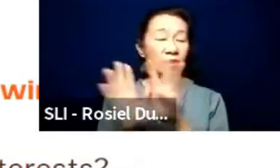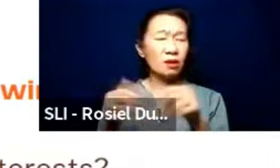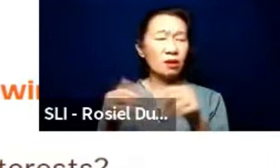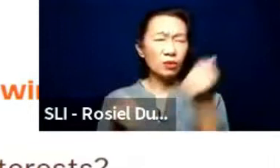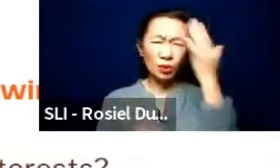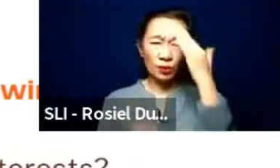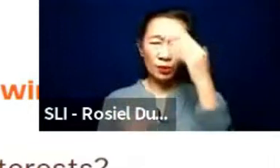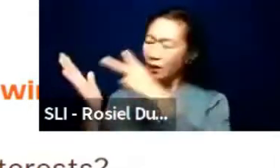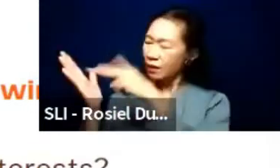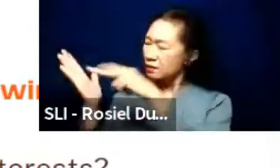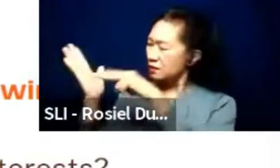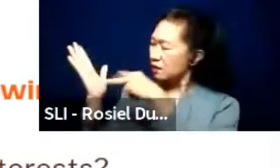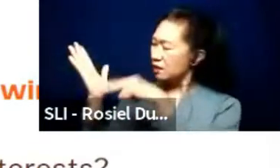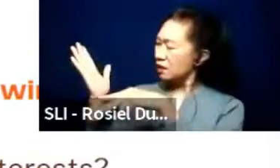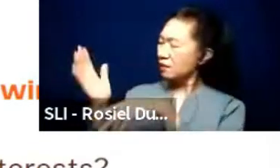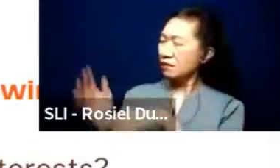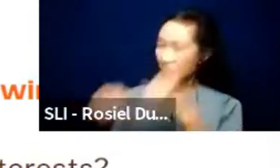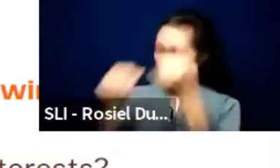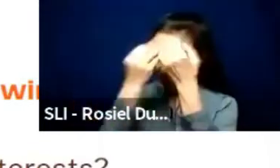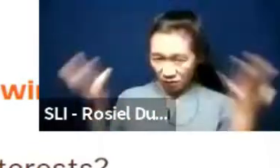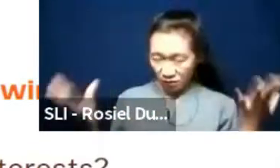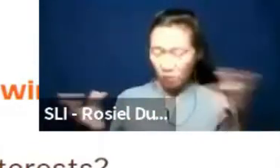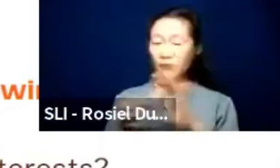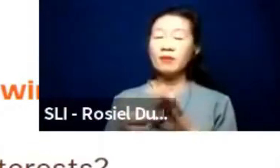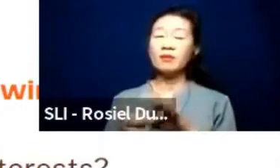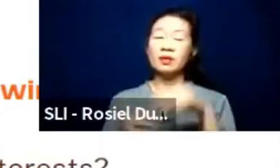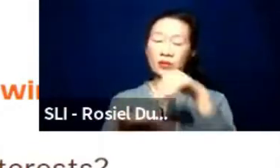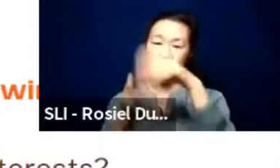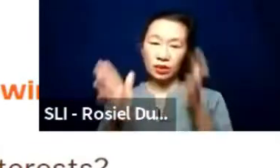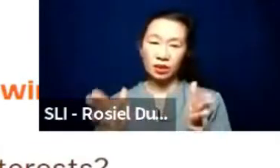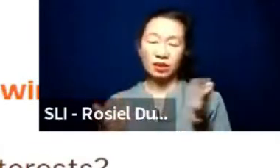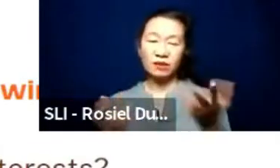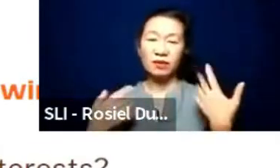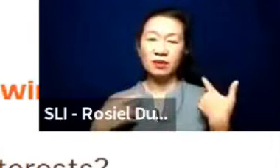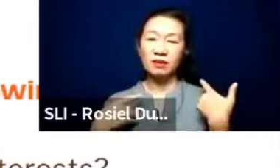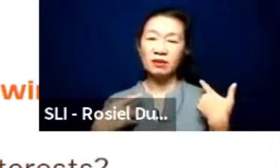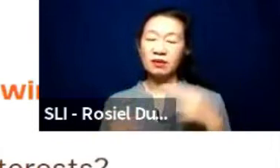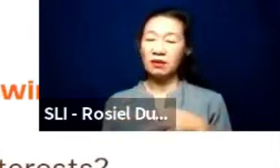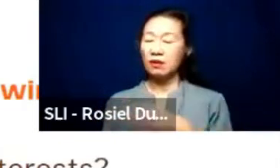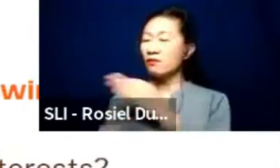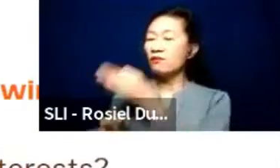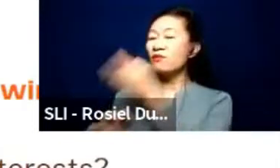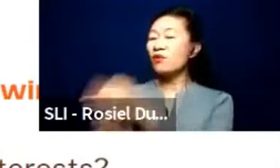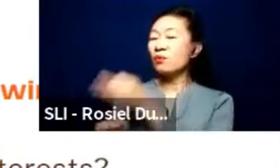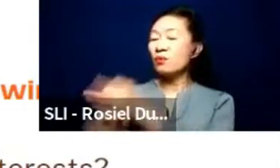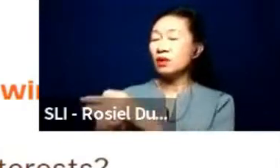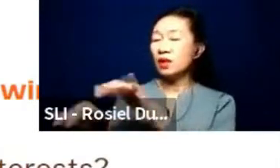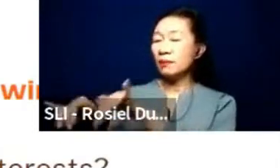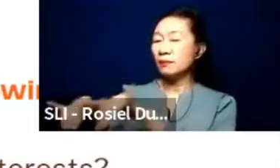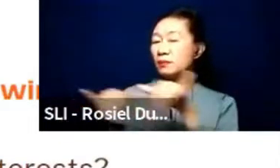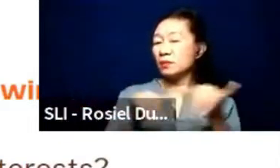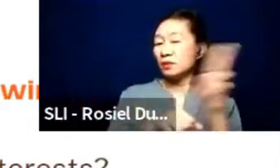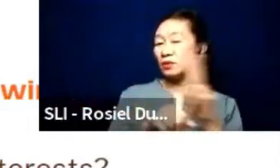ma-assess yung profile ng ating estudyante. Meron din tayong tinatawag na formal measures, no? Ito yung mga ginagamit ng ating